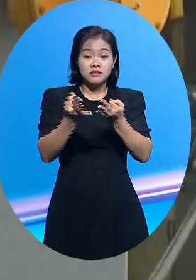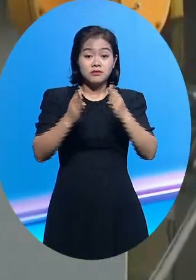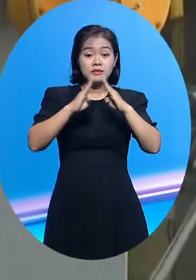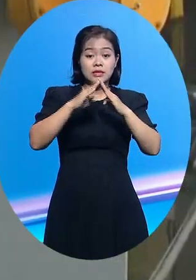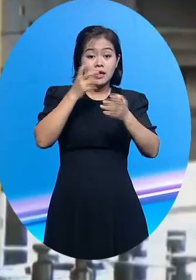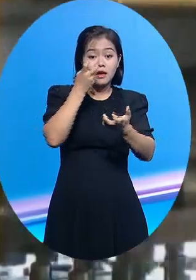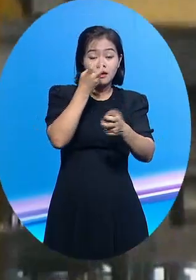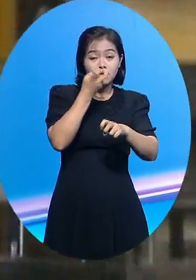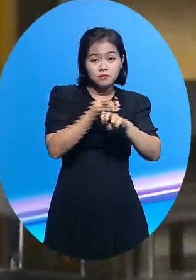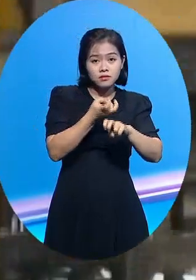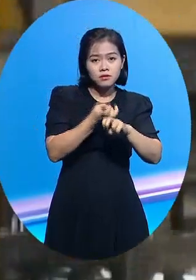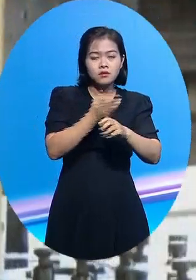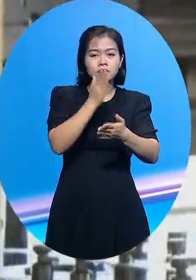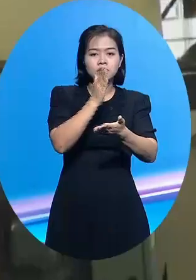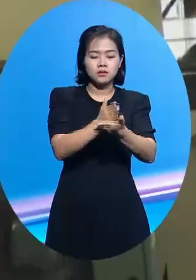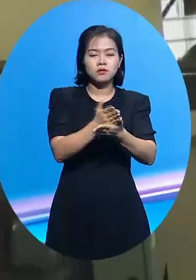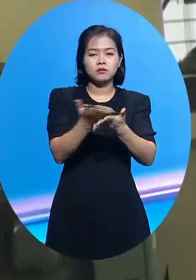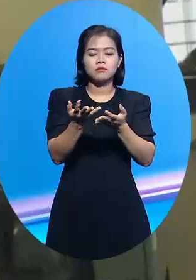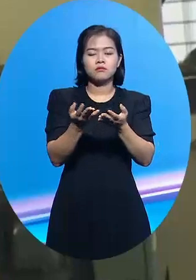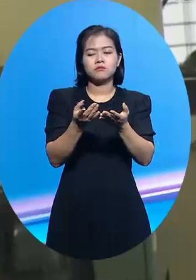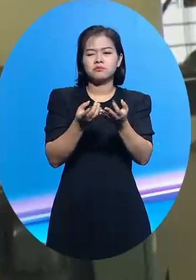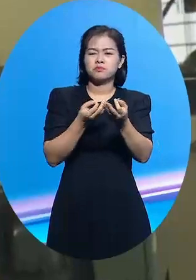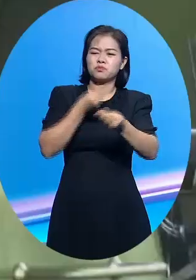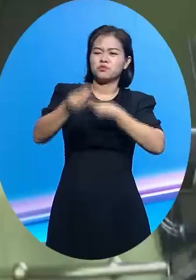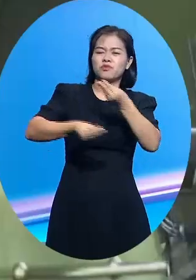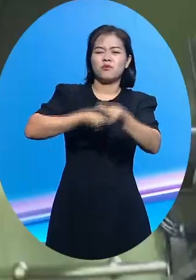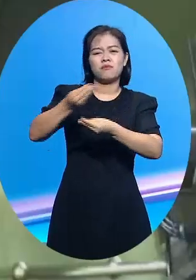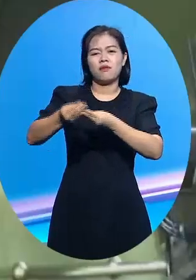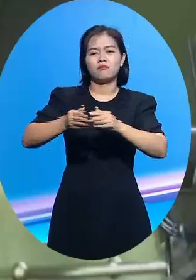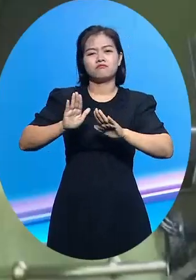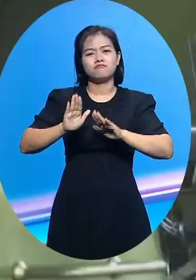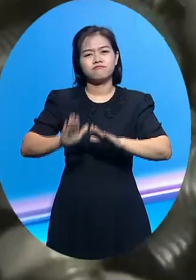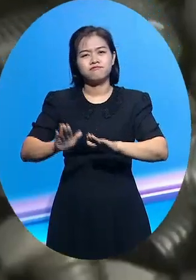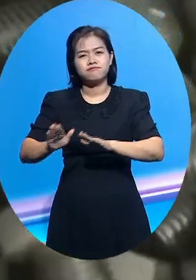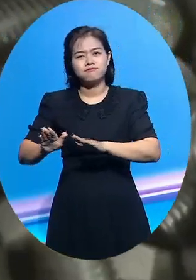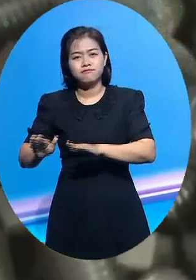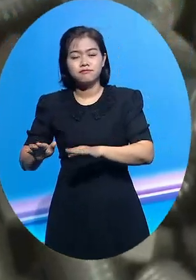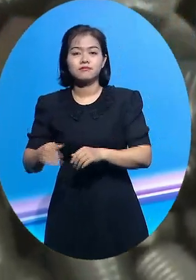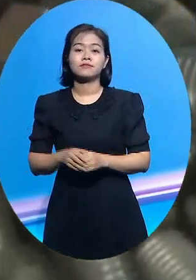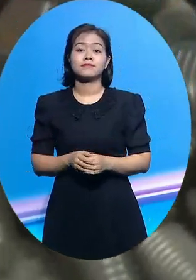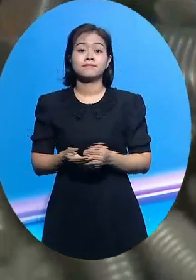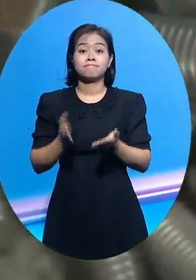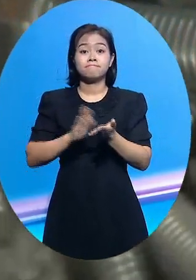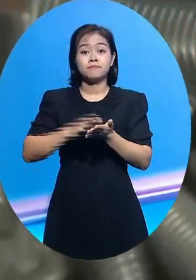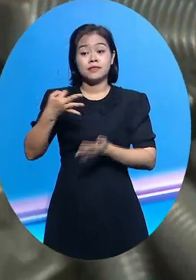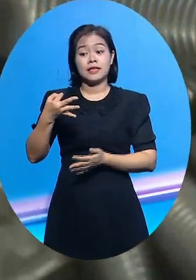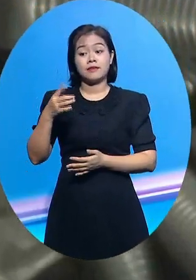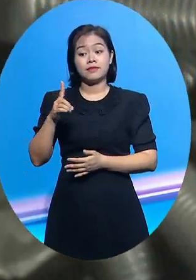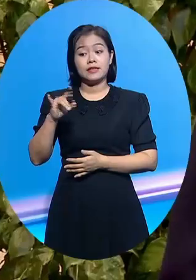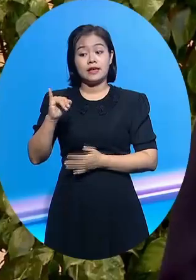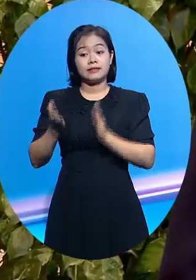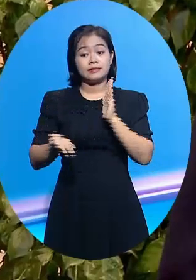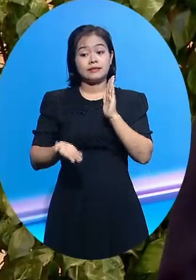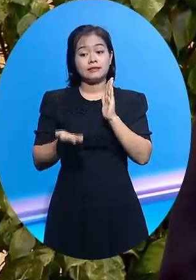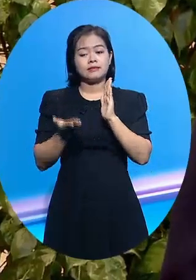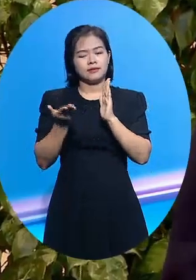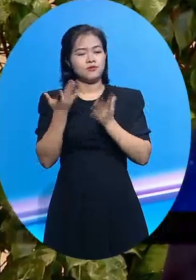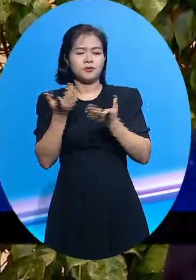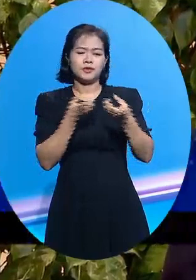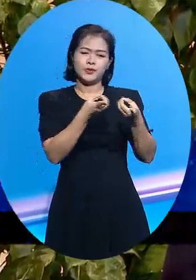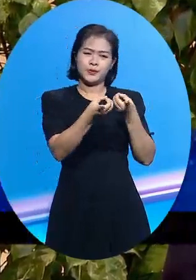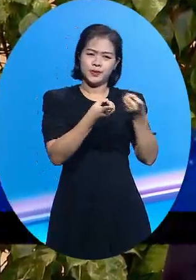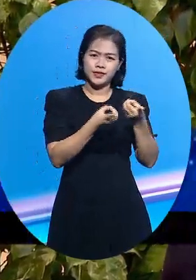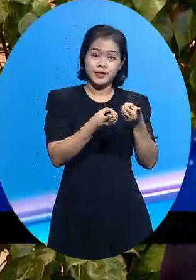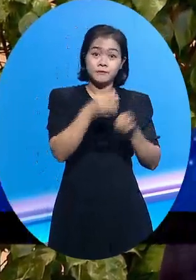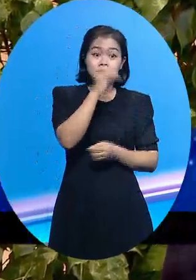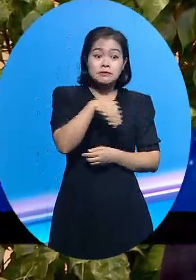chuỗi cung ứng, cụ thể là mảng cung cấp linh phụ kiện cho các nhà đầu tư FDI, kỳ vọng sẽ bù đắp được phần nào đơn hàng cho doanh nghiệp. Khi bước vào Việt Nam thì